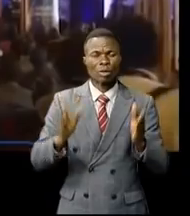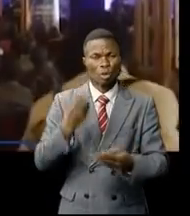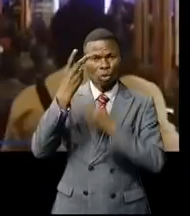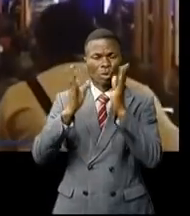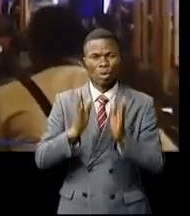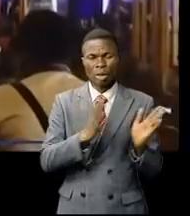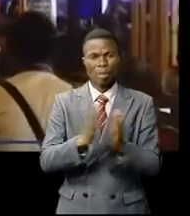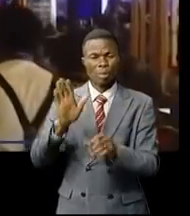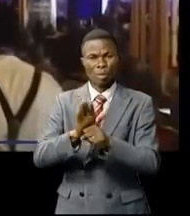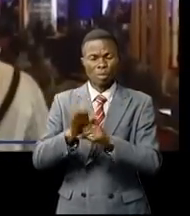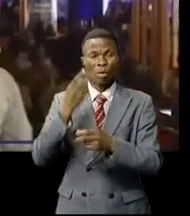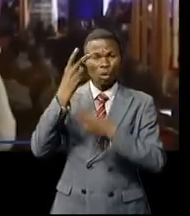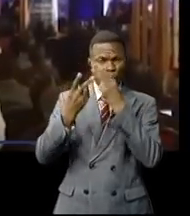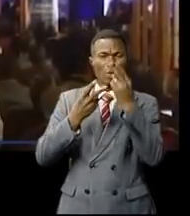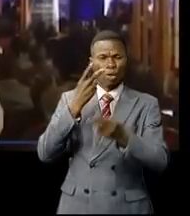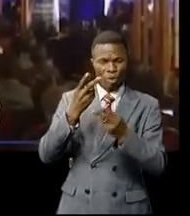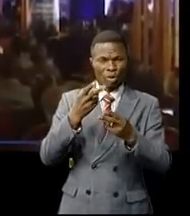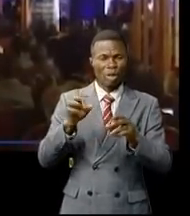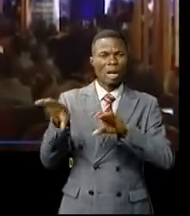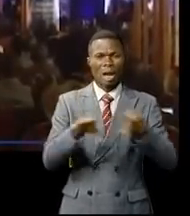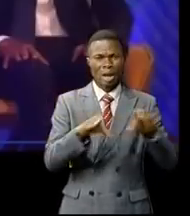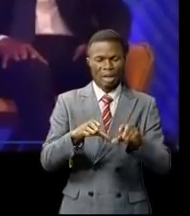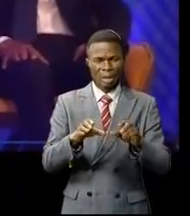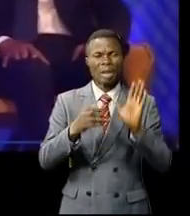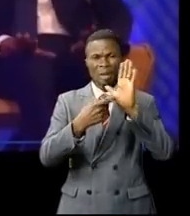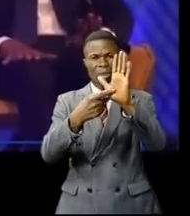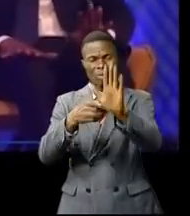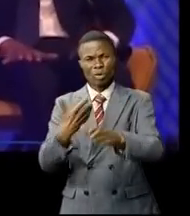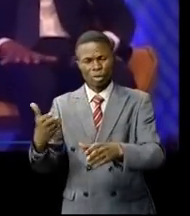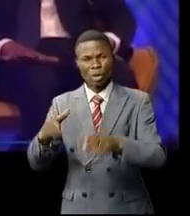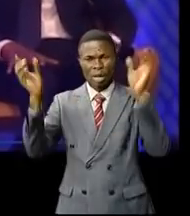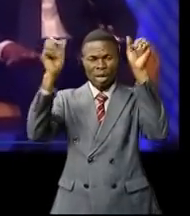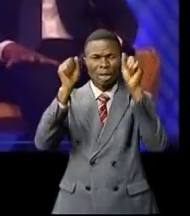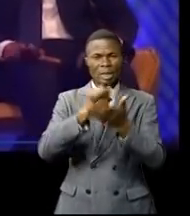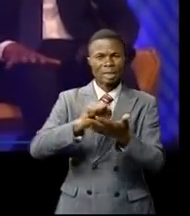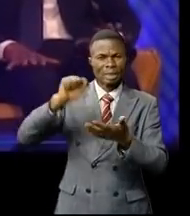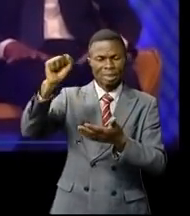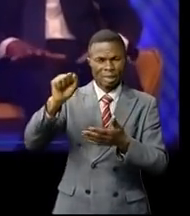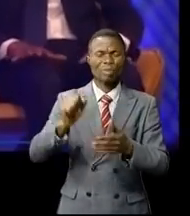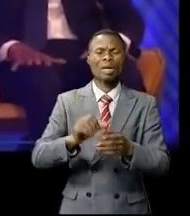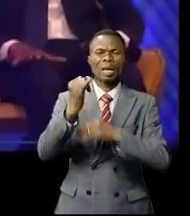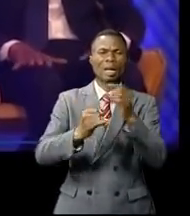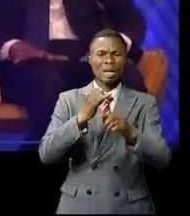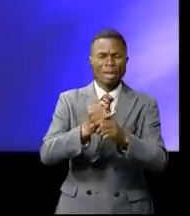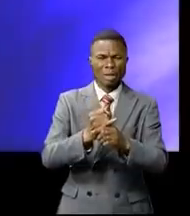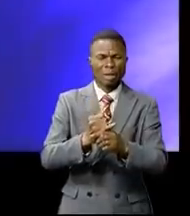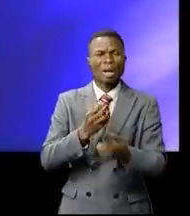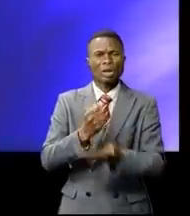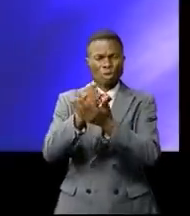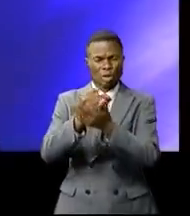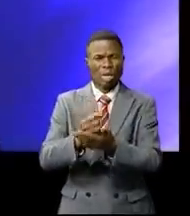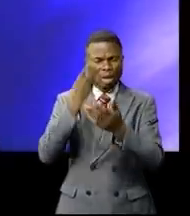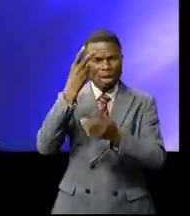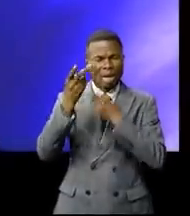prévoit diverses visites à 6 ainsi que des expositions forums séminaires internationaux centré sur la valeur du tourisme une activité